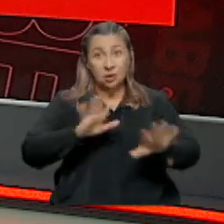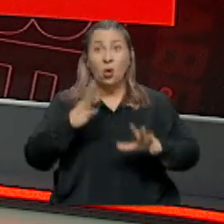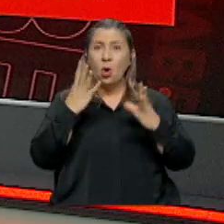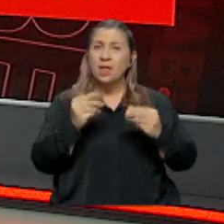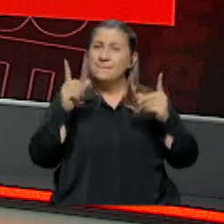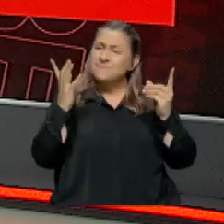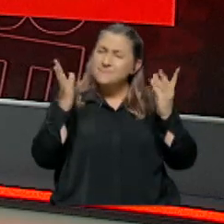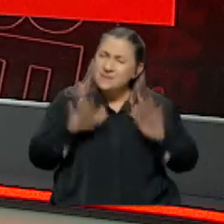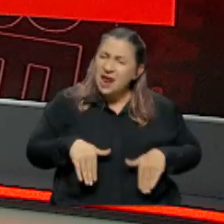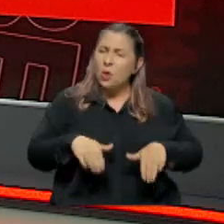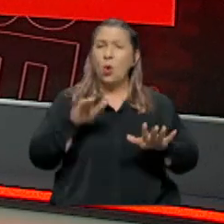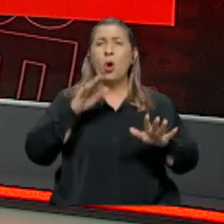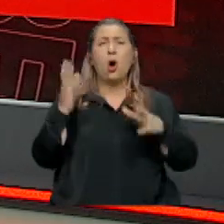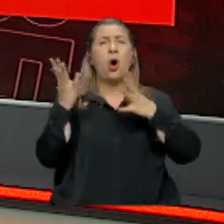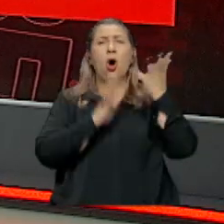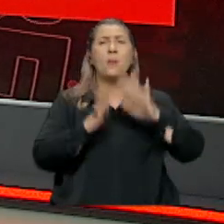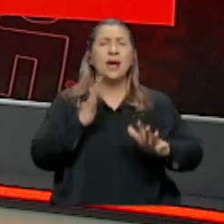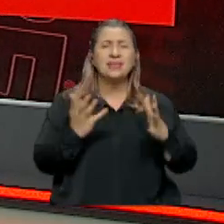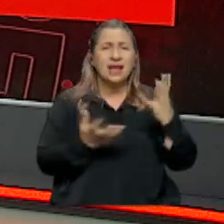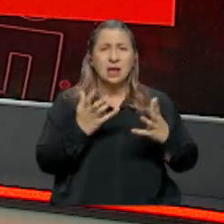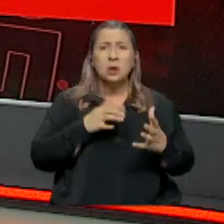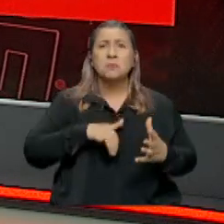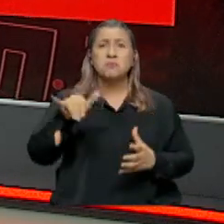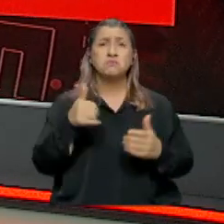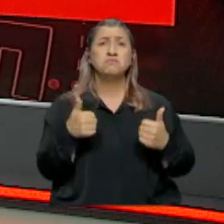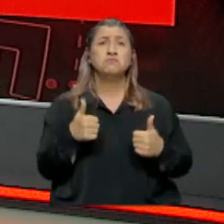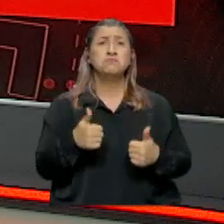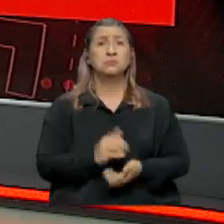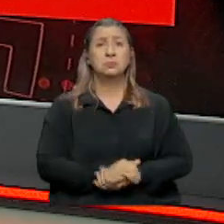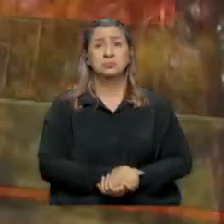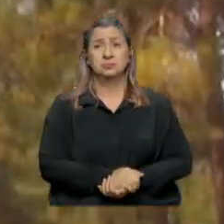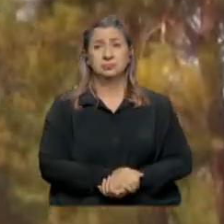Olası bir orman yangınında bu yıl kullanılabilecek durumdalar.